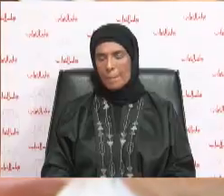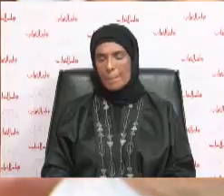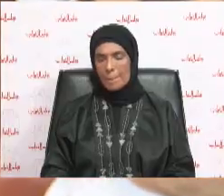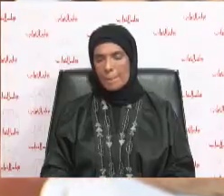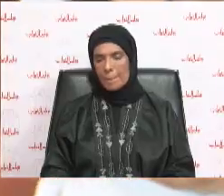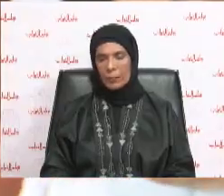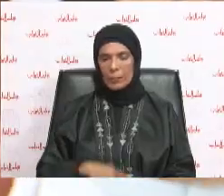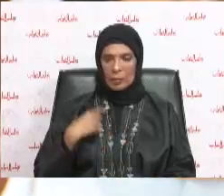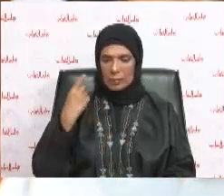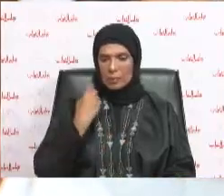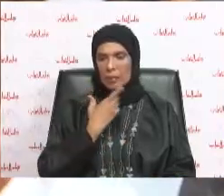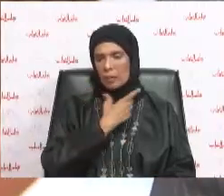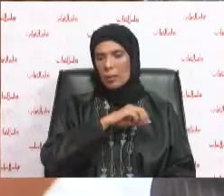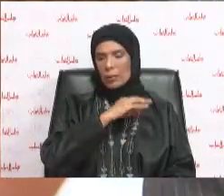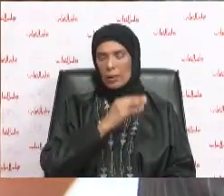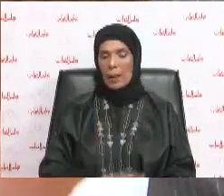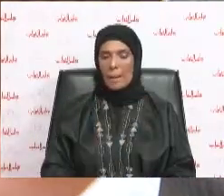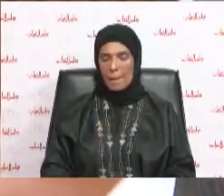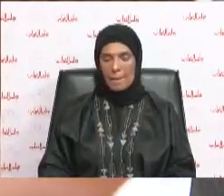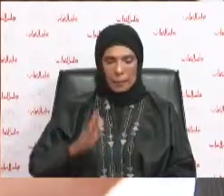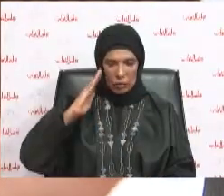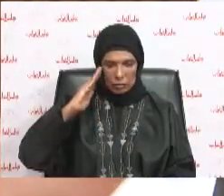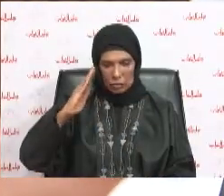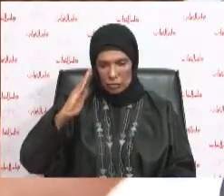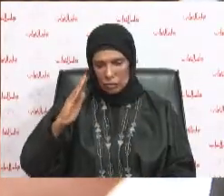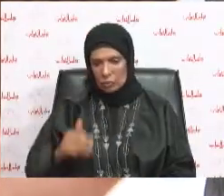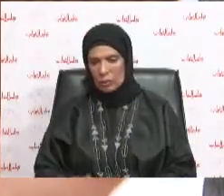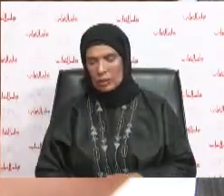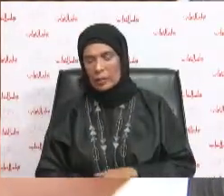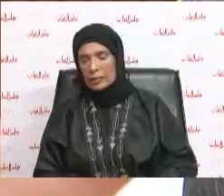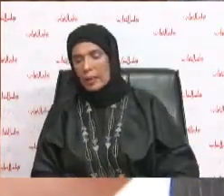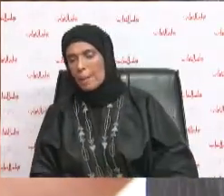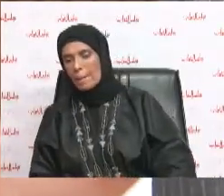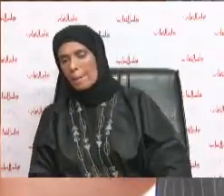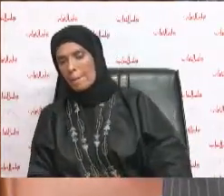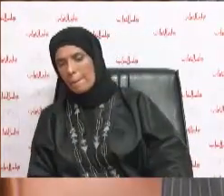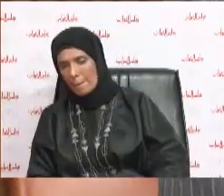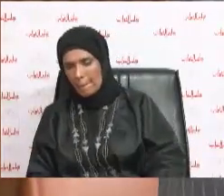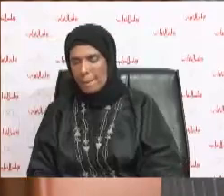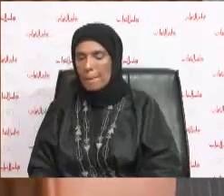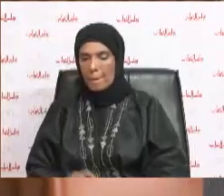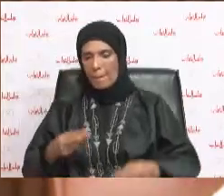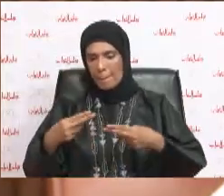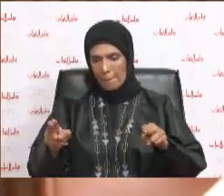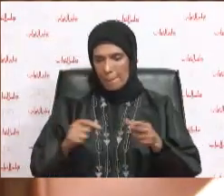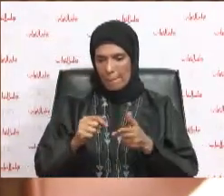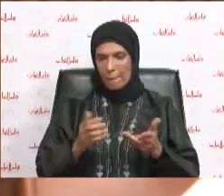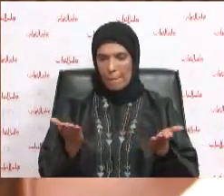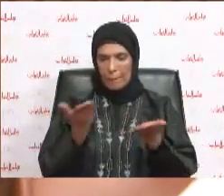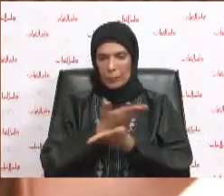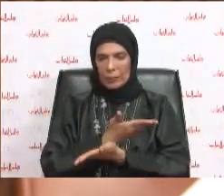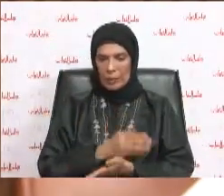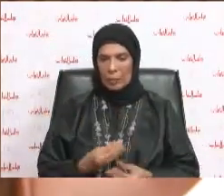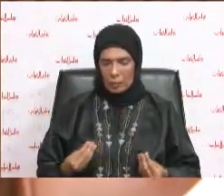بسم الله الرحمن الرحيم. شكراً سعادة الرئيس. طبعاً احنا موافقين على مثل هذه الاتفاقية